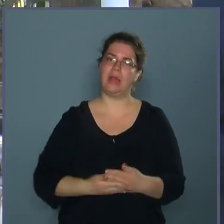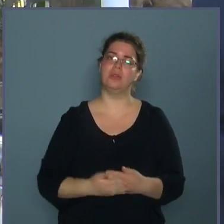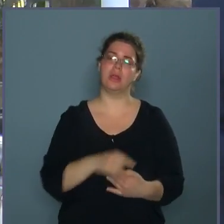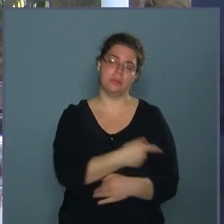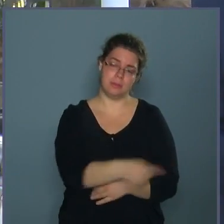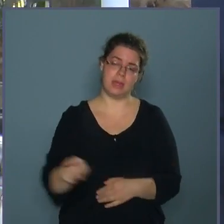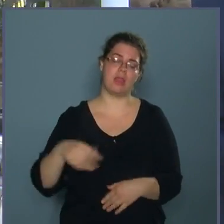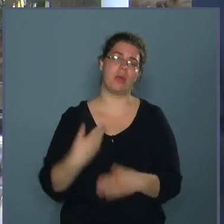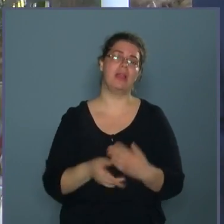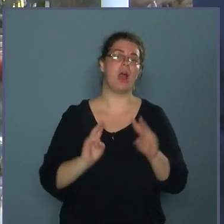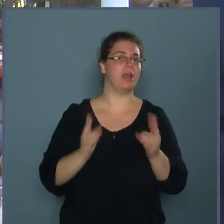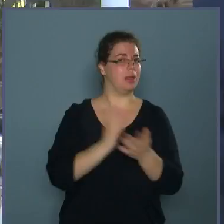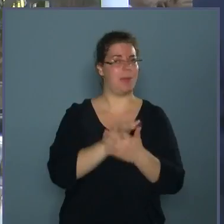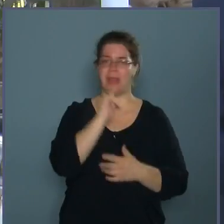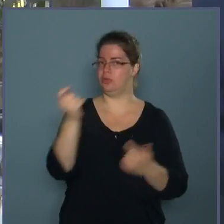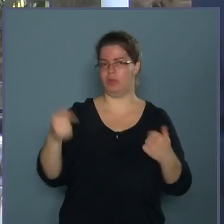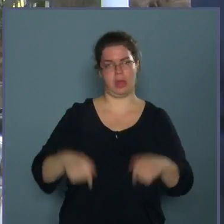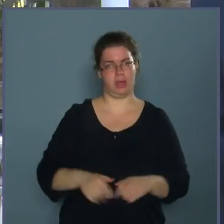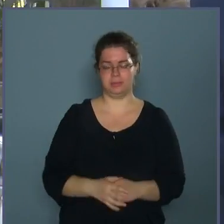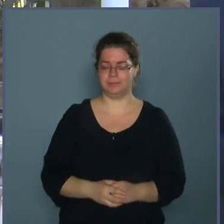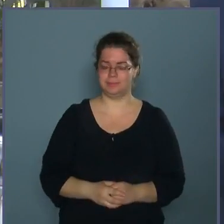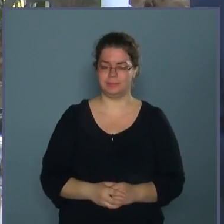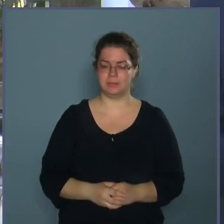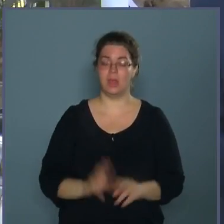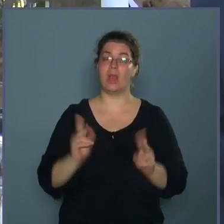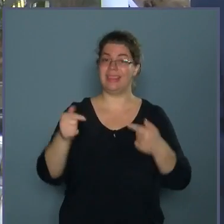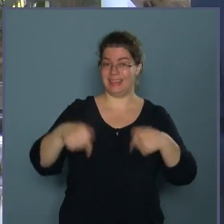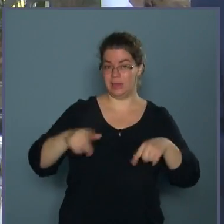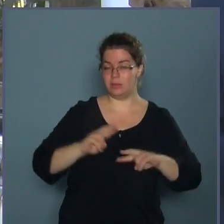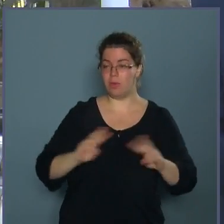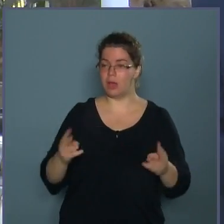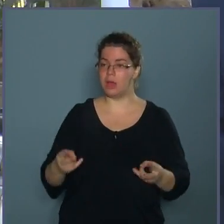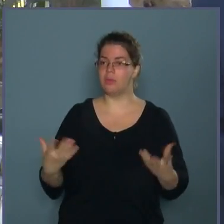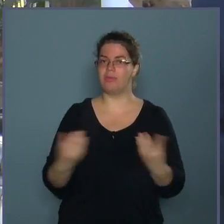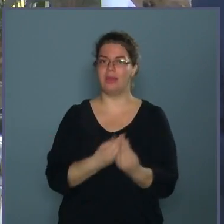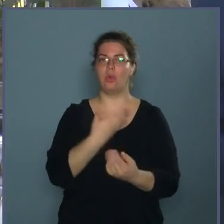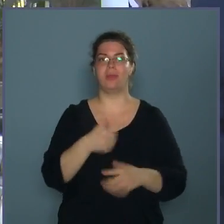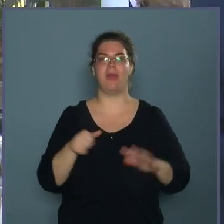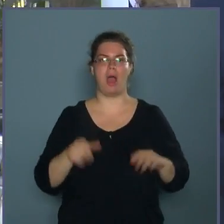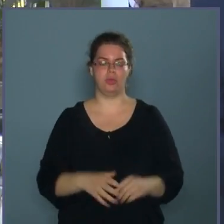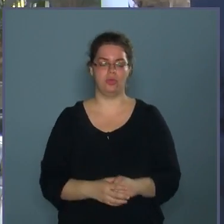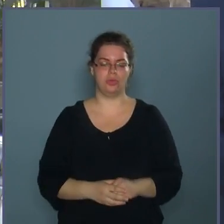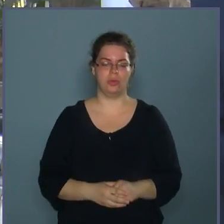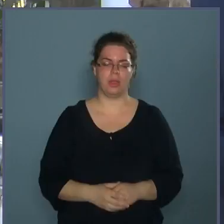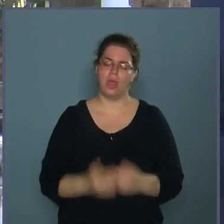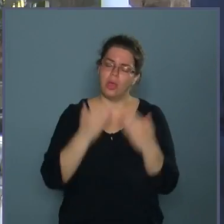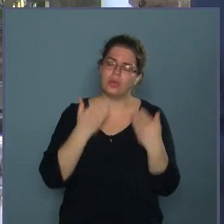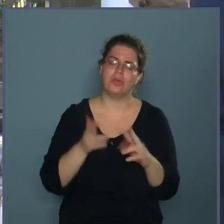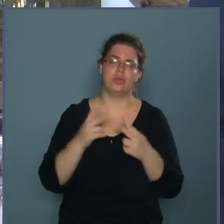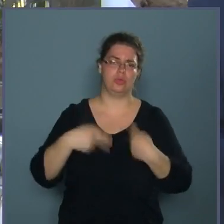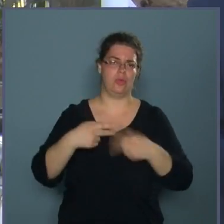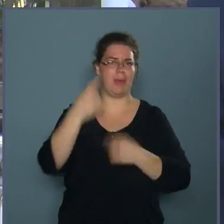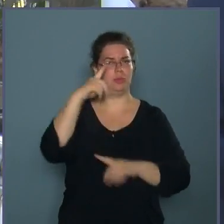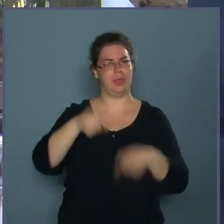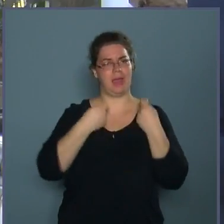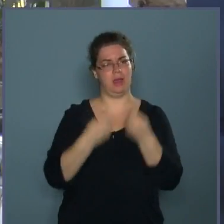mindazok előtt, akik már nincsenek közöttünk. Akik itt vannak, velünk 56-osok, azoknak köszönjük, hogy tovább